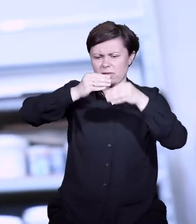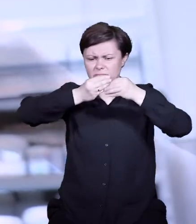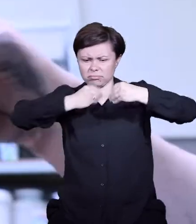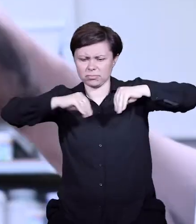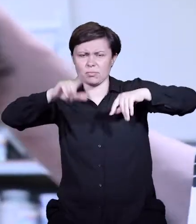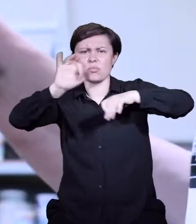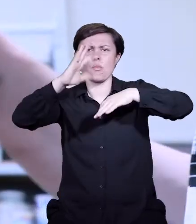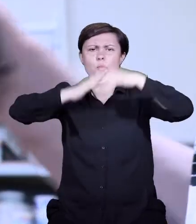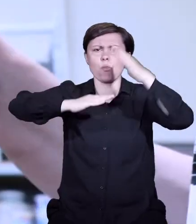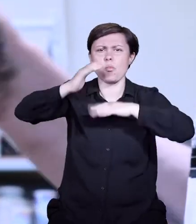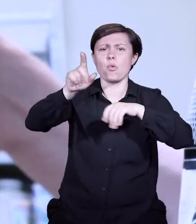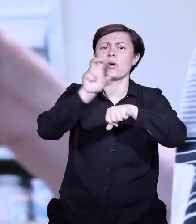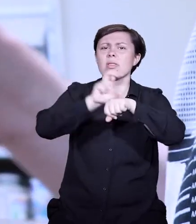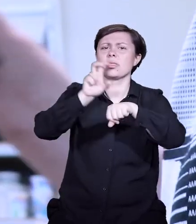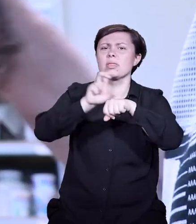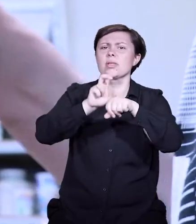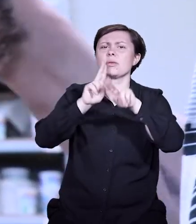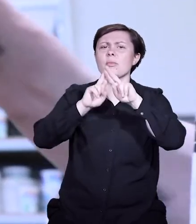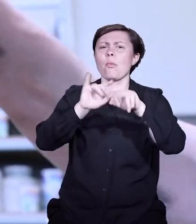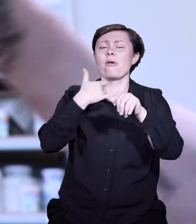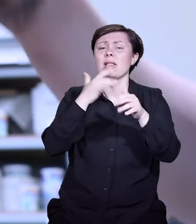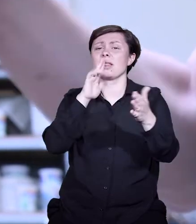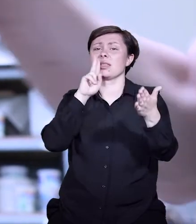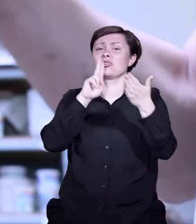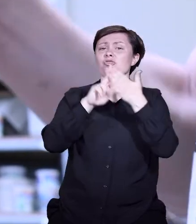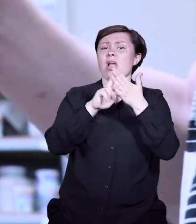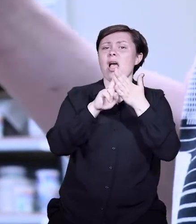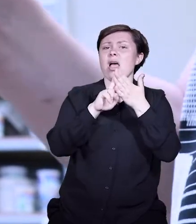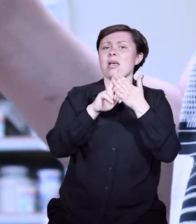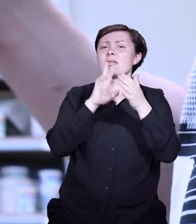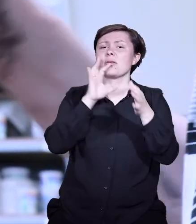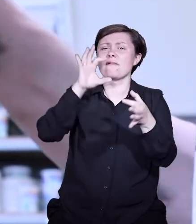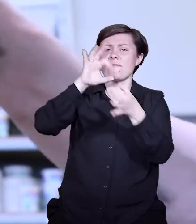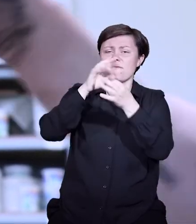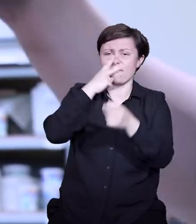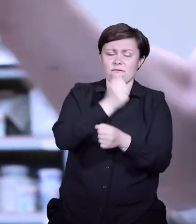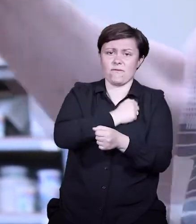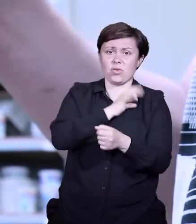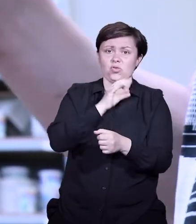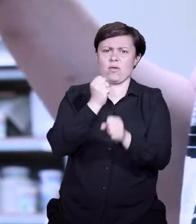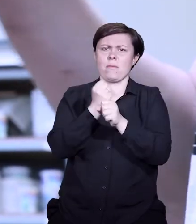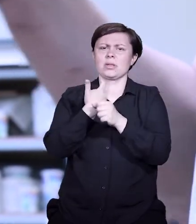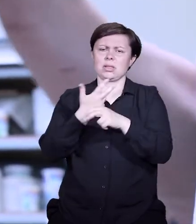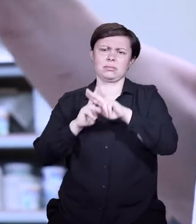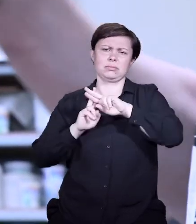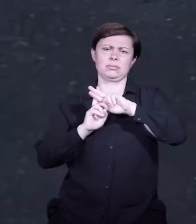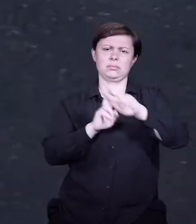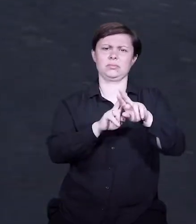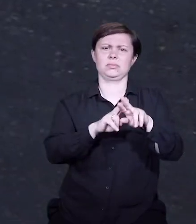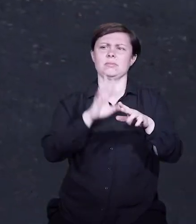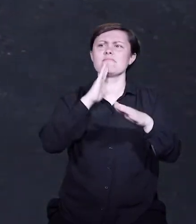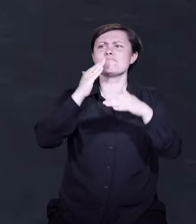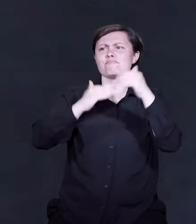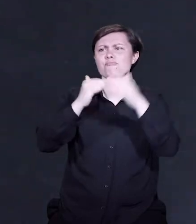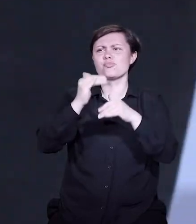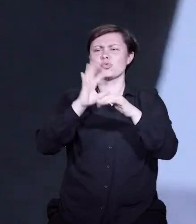nad jej kształtem. Ta technika pozostawia jakiś ślad na powierzchni, ślad łączeń, który w swoich pracach pozostawiam. Buduje